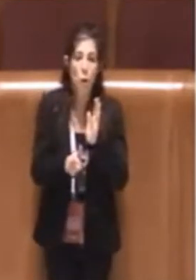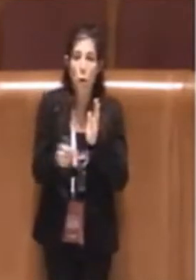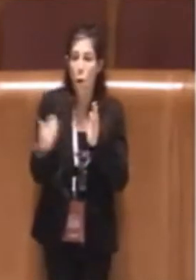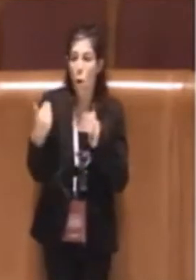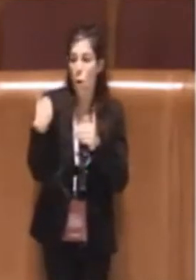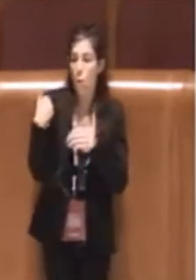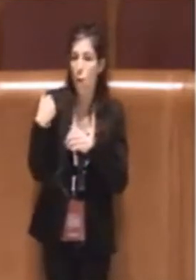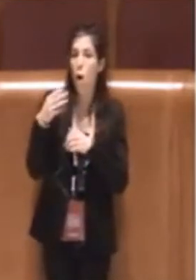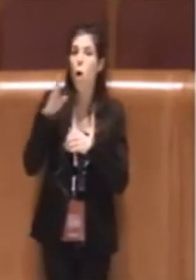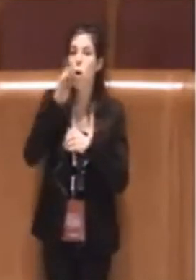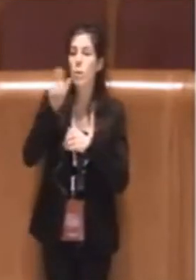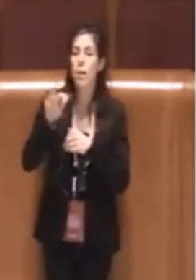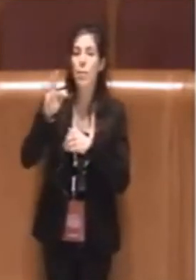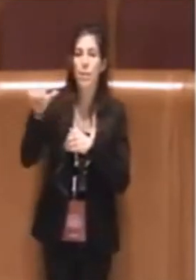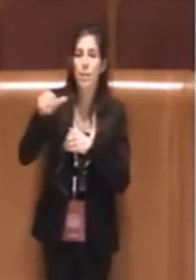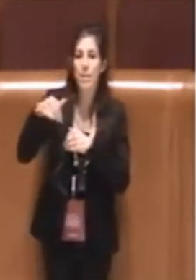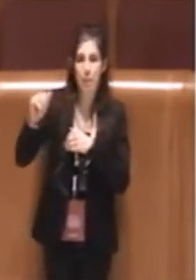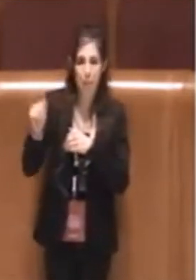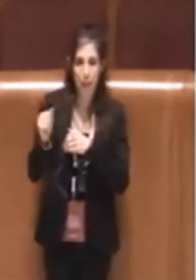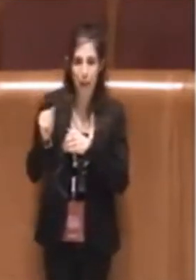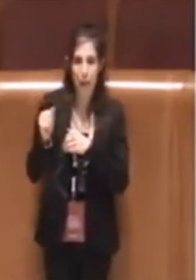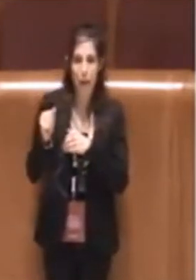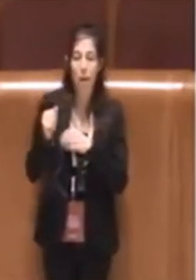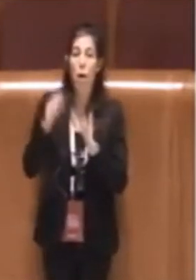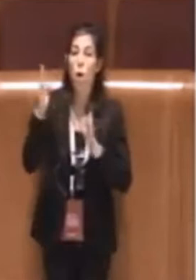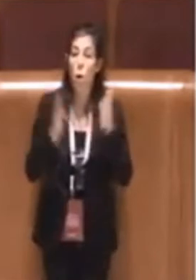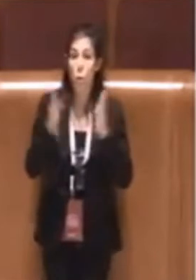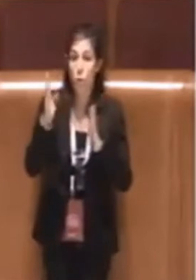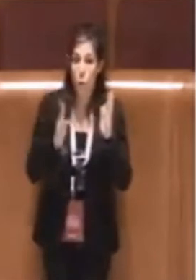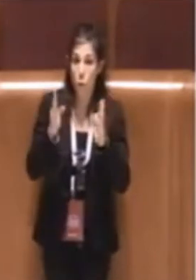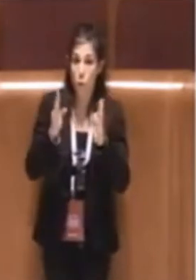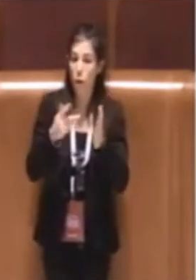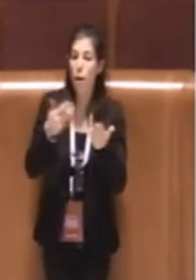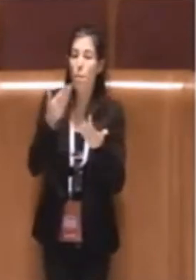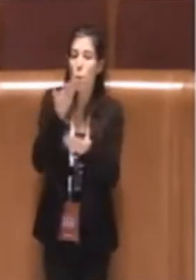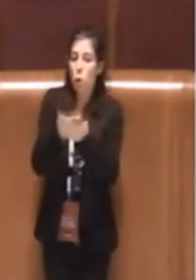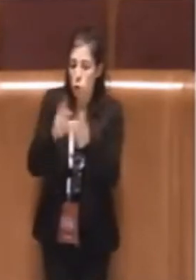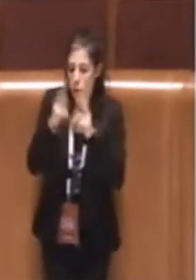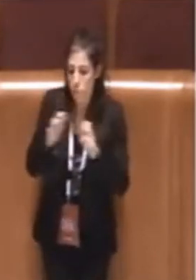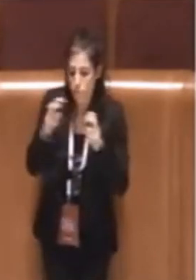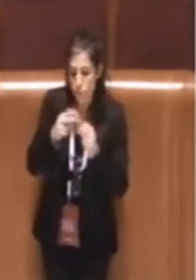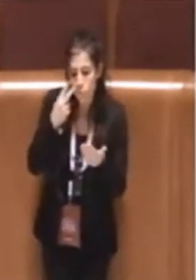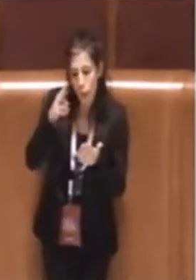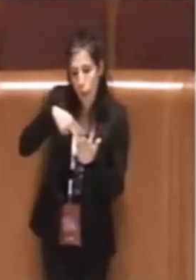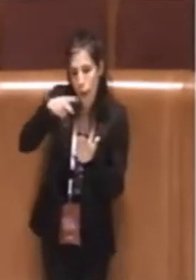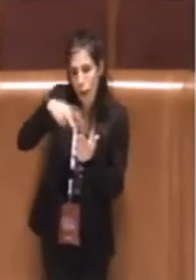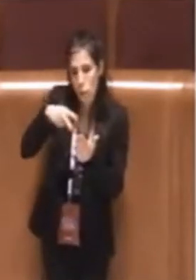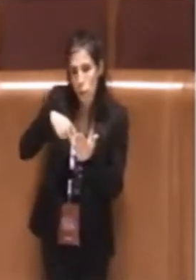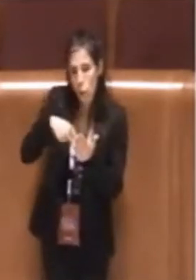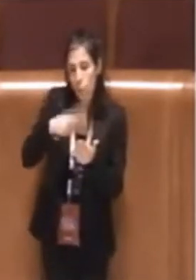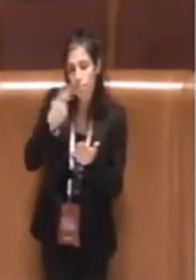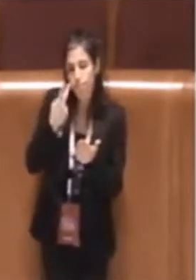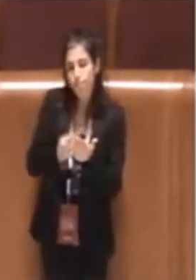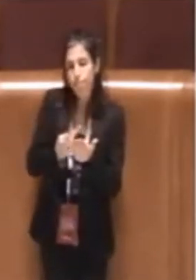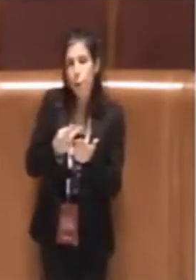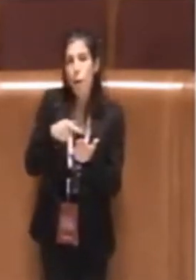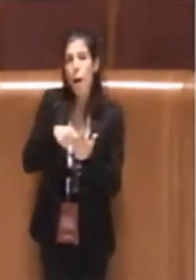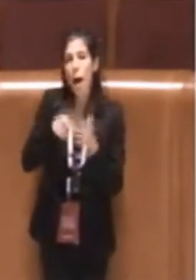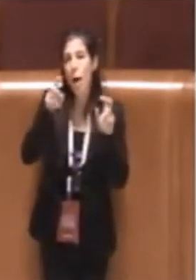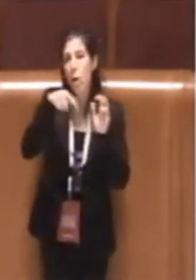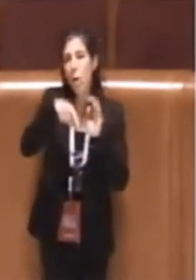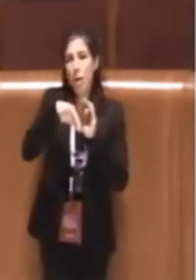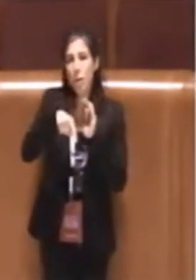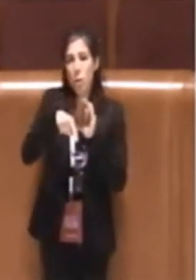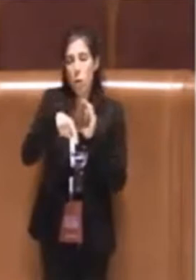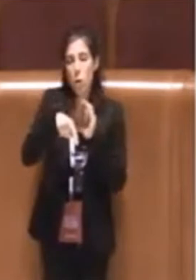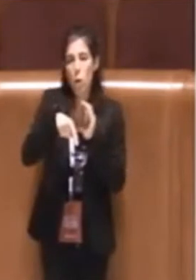il consigliere Fassina e dall'esame della mozione abbiamo visto che è un tema che per